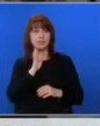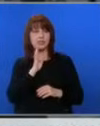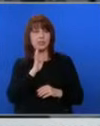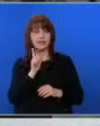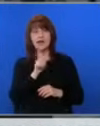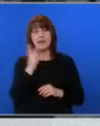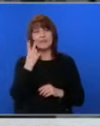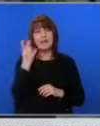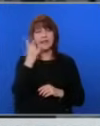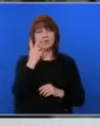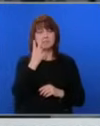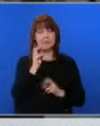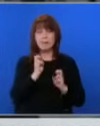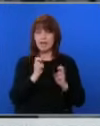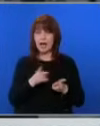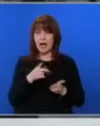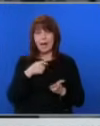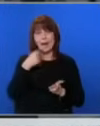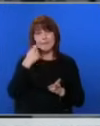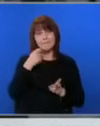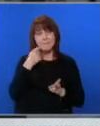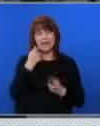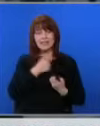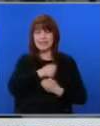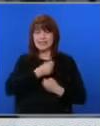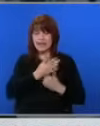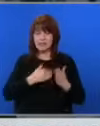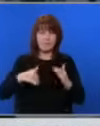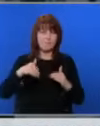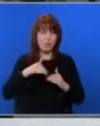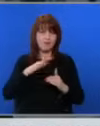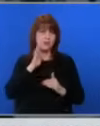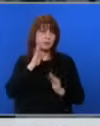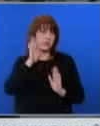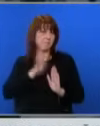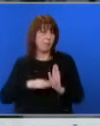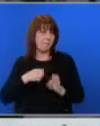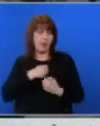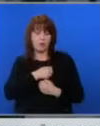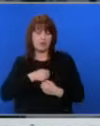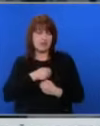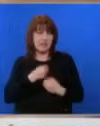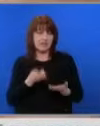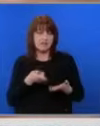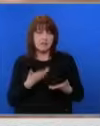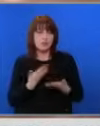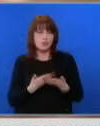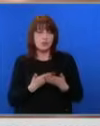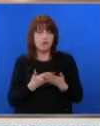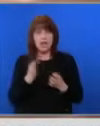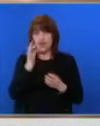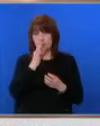Не разбирам как майката повече страда от бащата и не разбирам как бащата е по-малко страдал от майката в едни такива взаимоотношения.